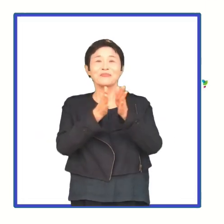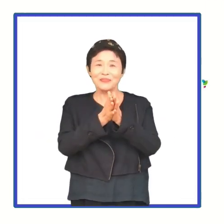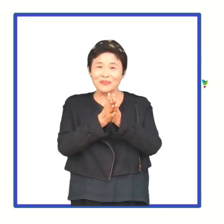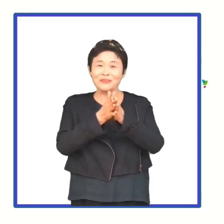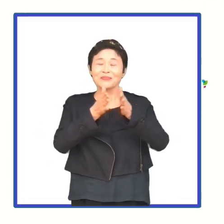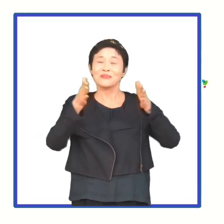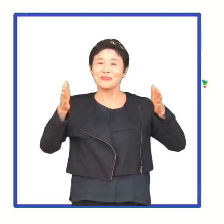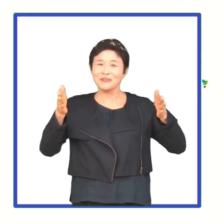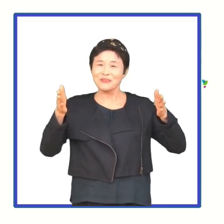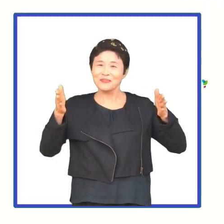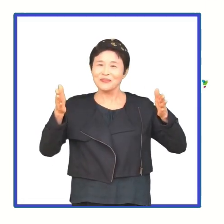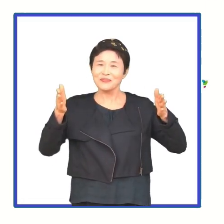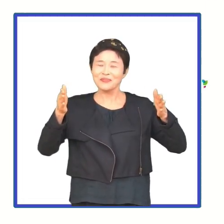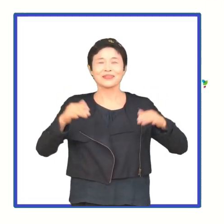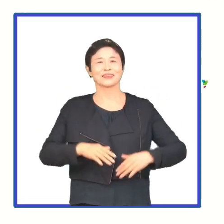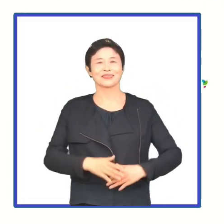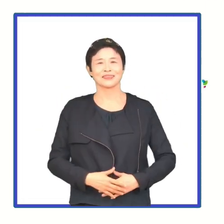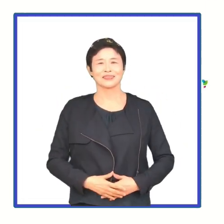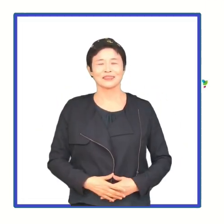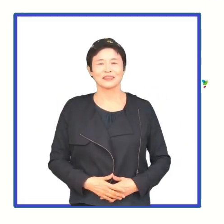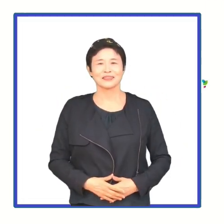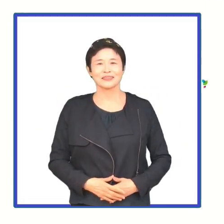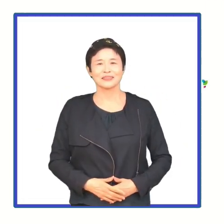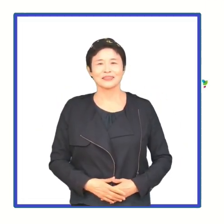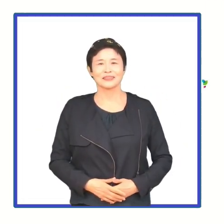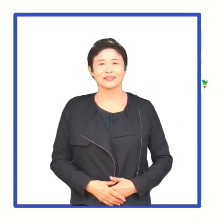지금부터 함께 함께해요.